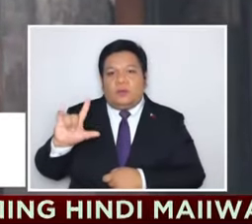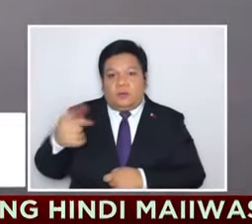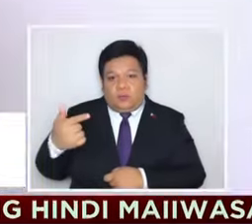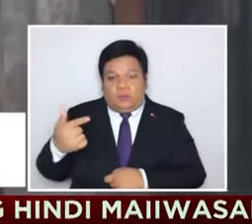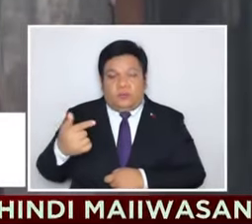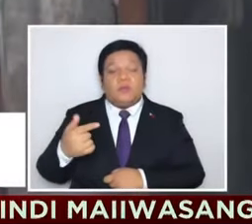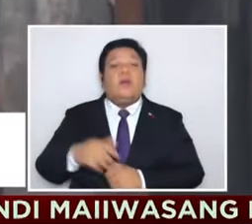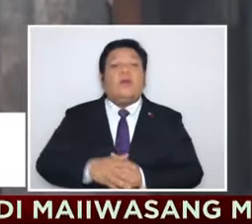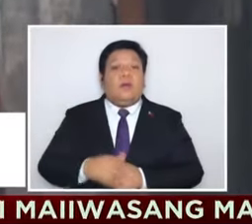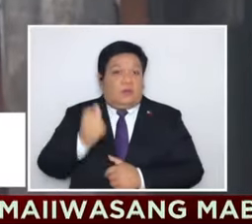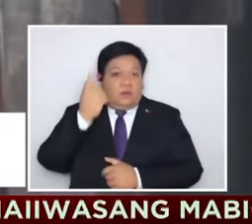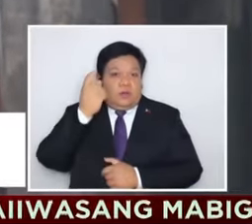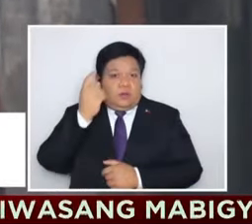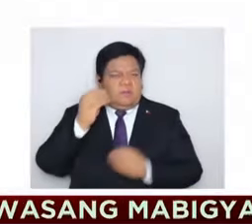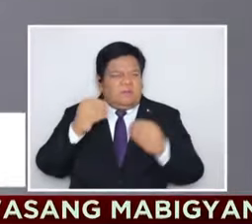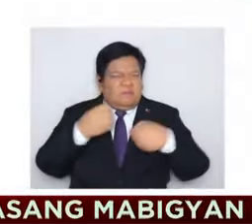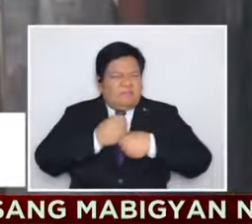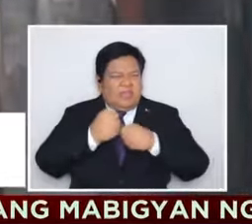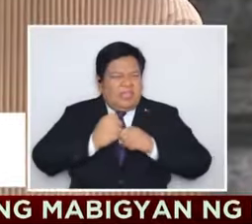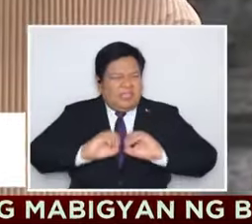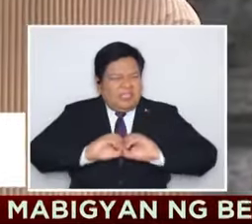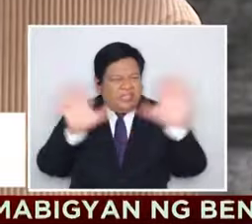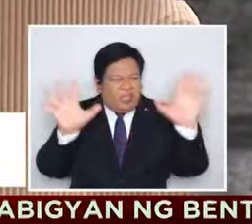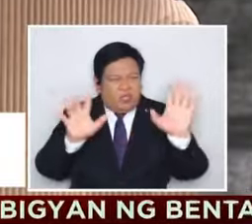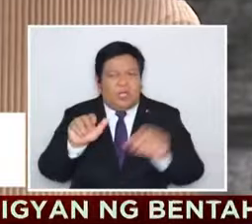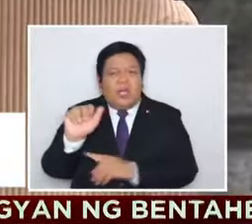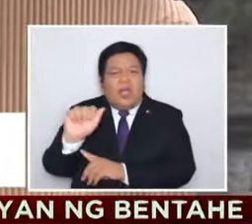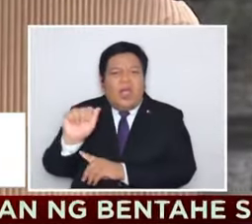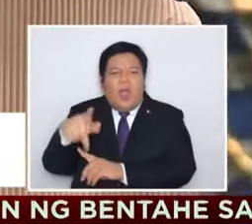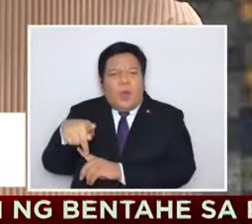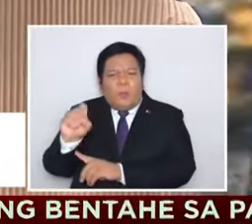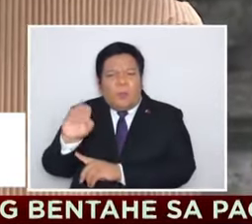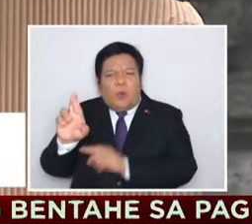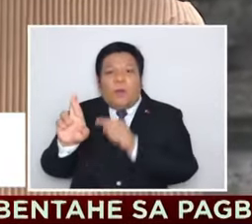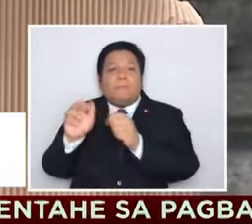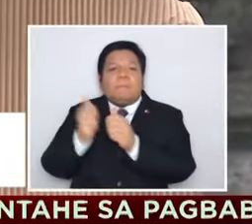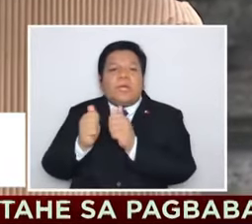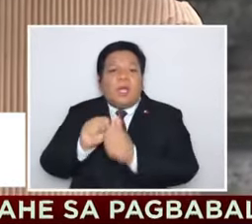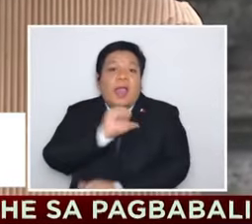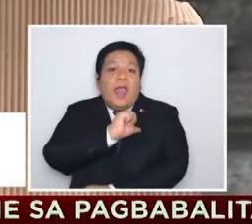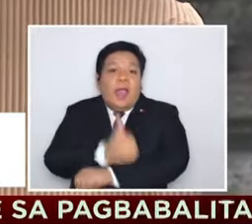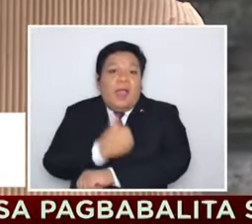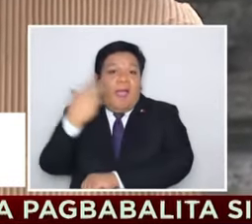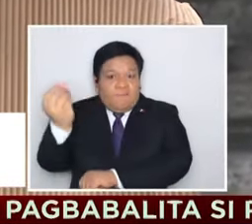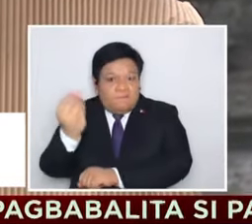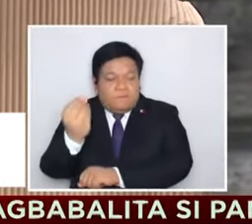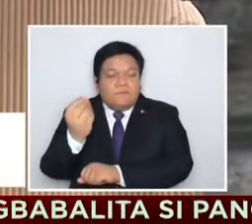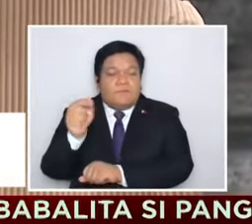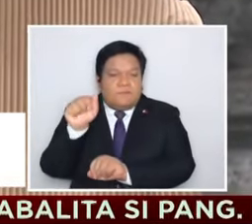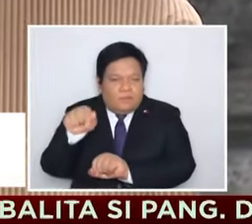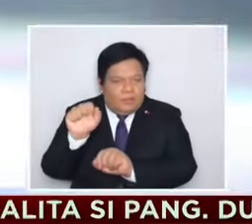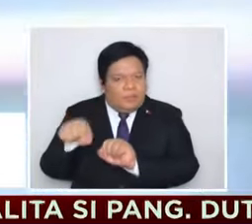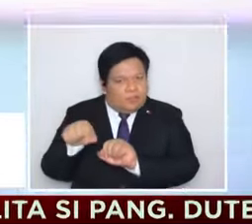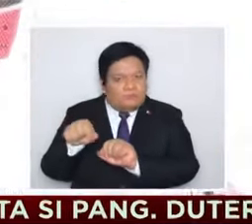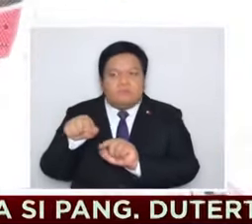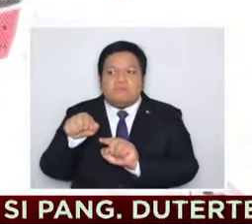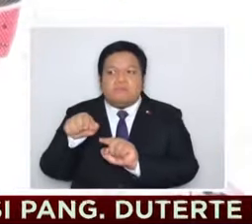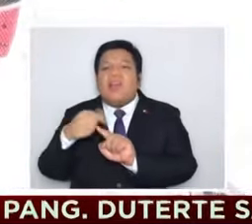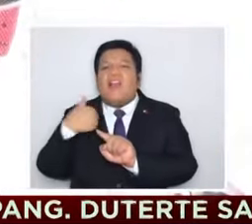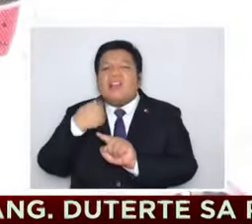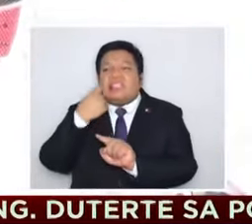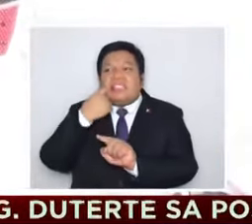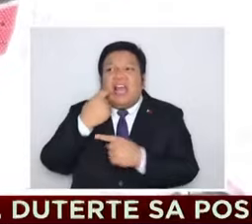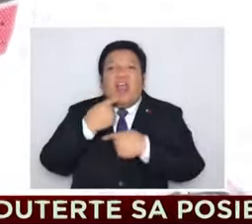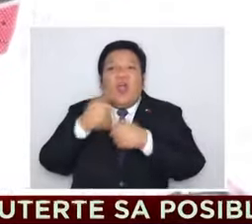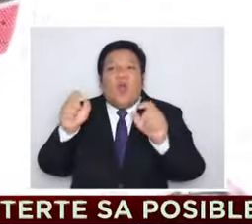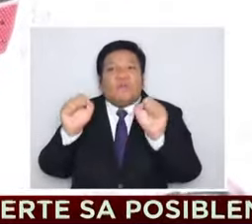kung paano ang magiging galaw ng mga APOR. Nauna na kasing naanunsyo na pwede namang lumabas ang mga ito, pero bawal